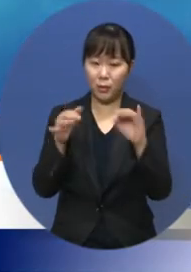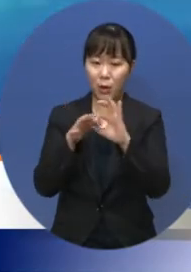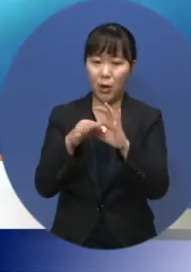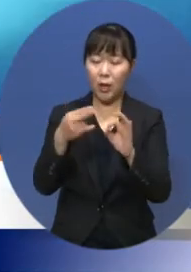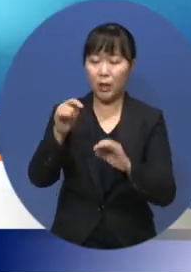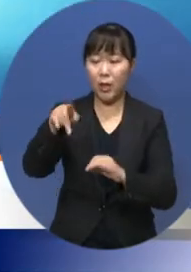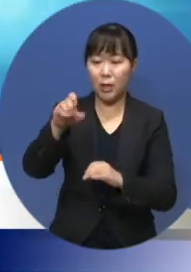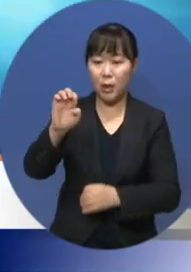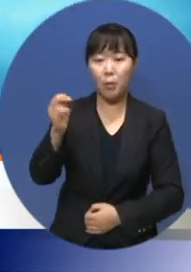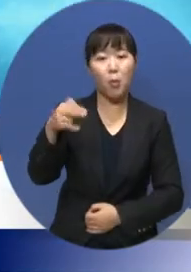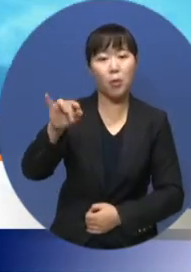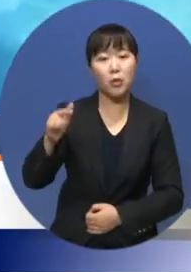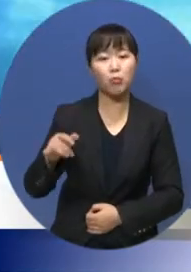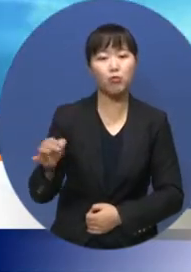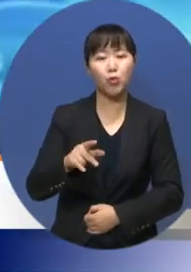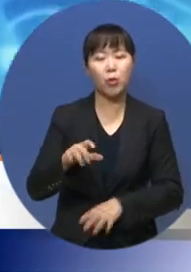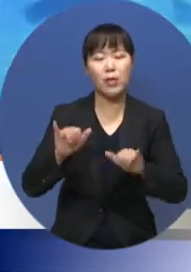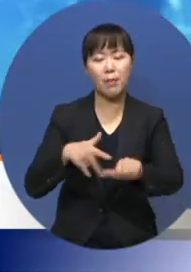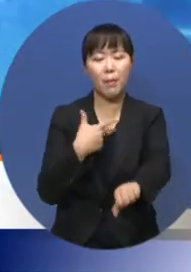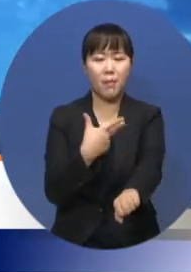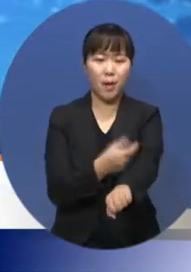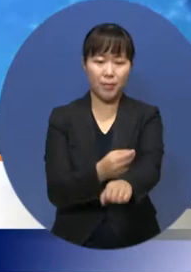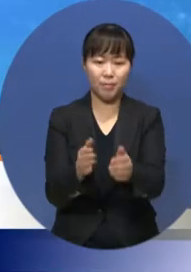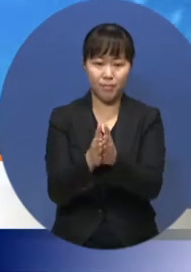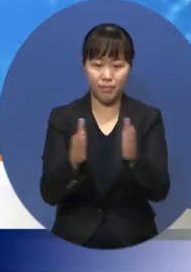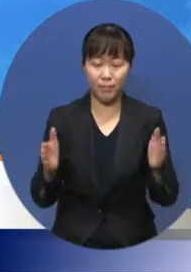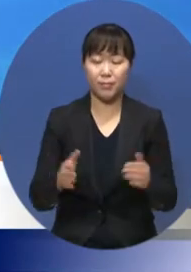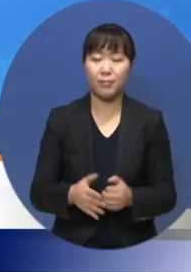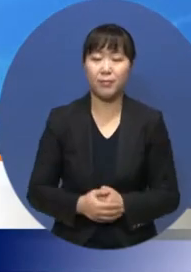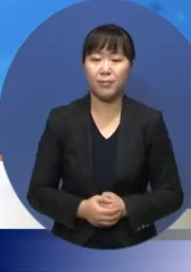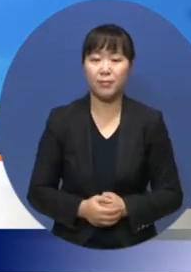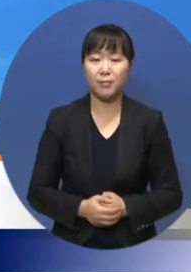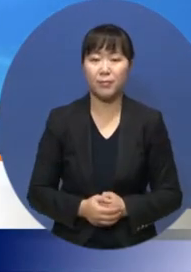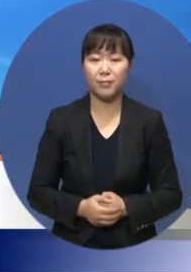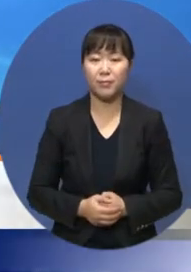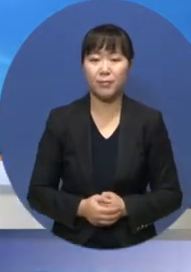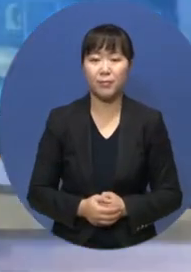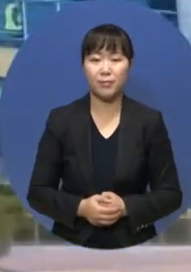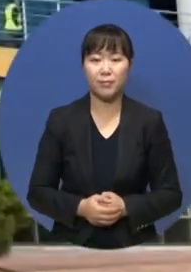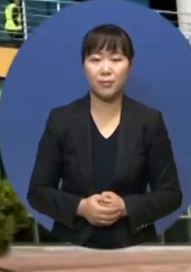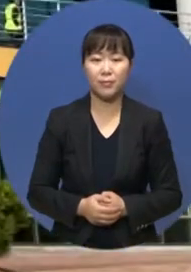대상포진 무료예방접종을 실시했습니다. 보도에 정우선 기자입니다.